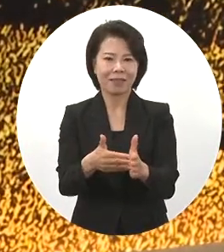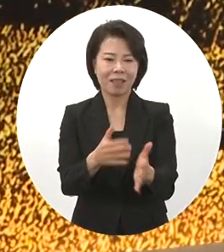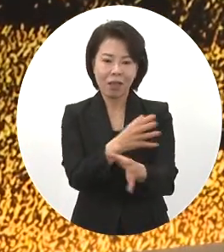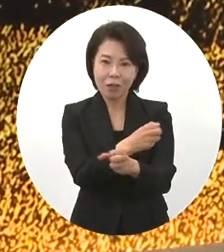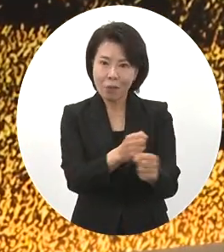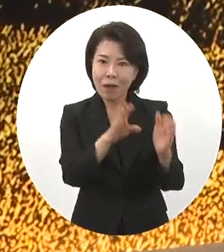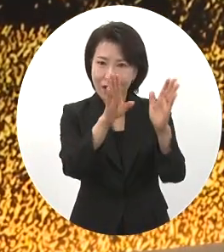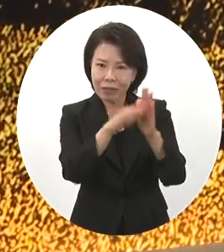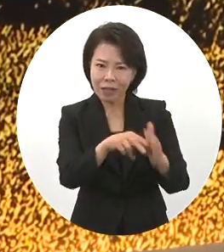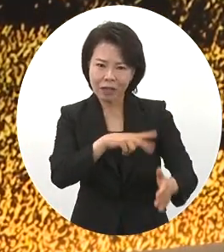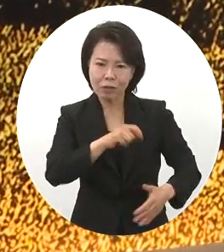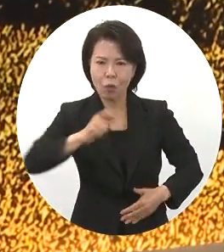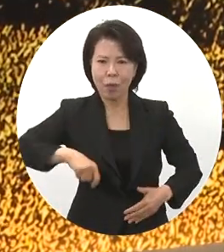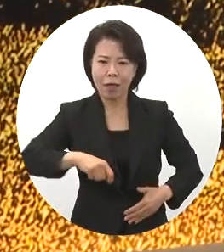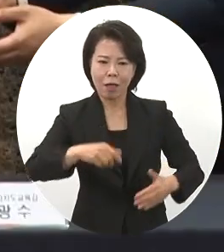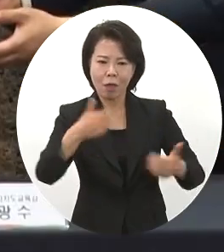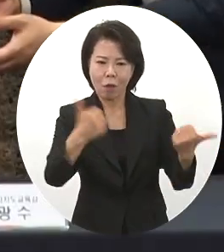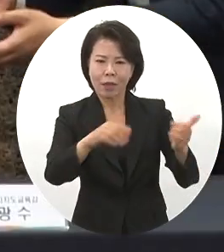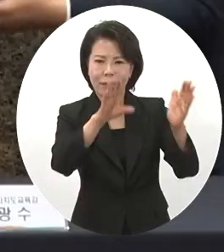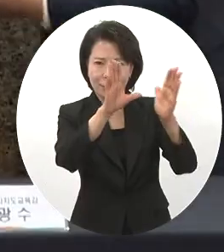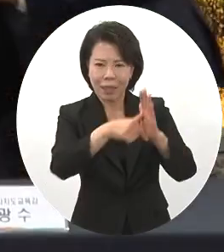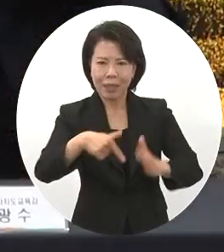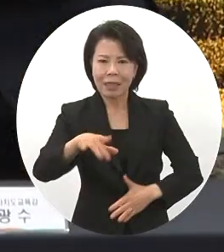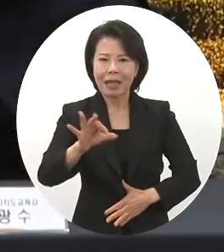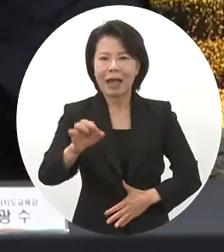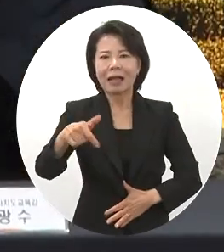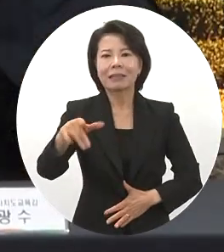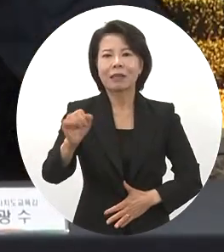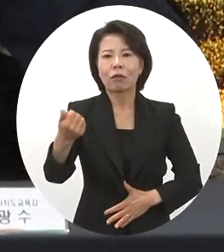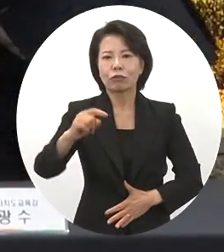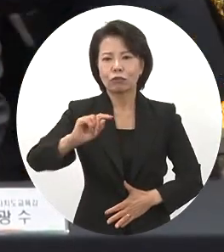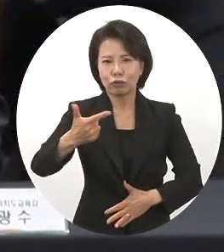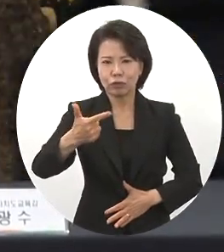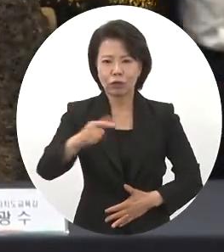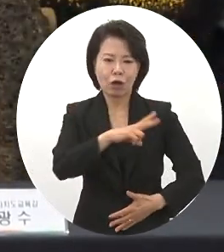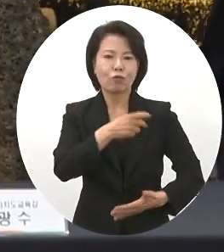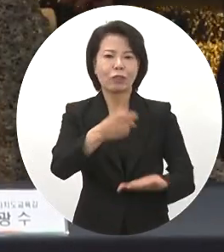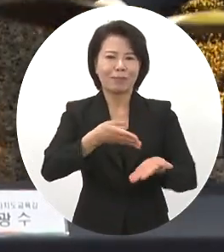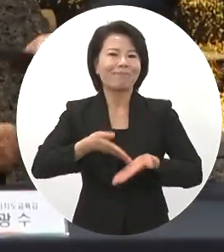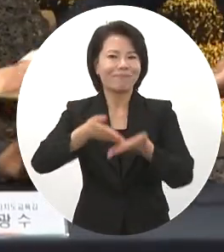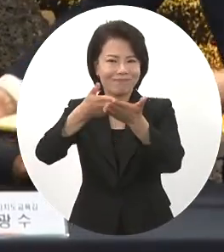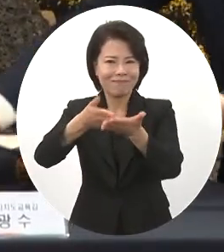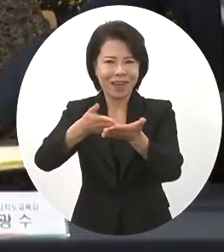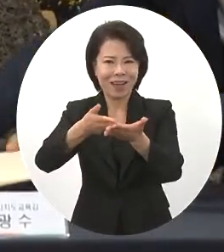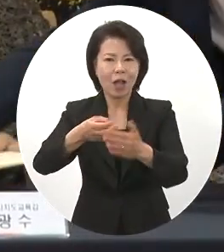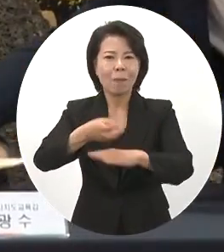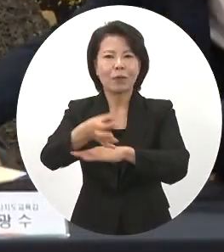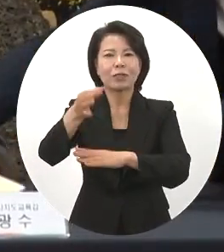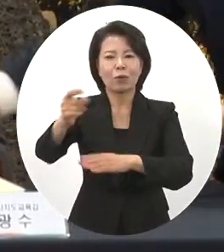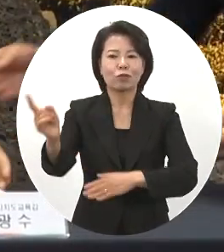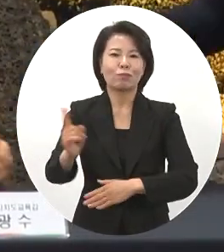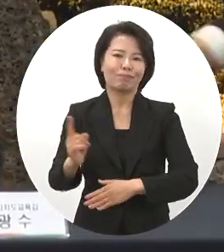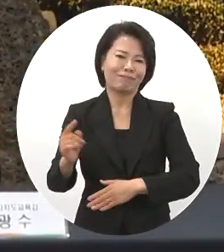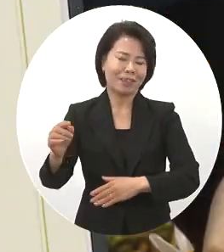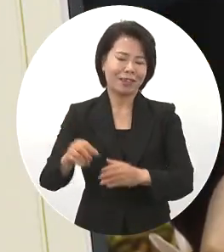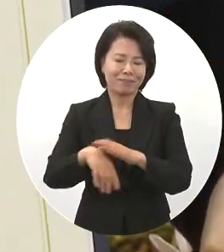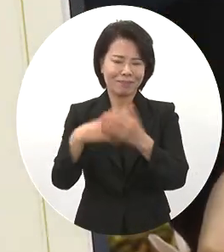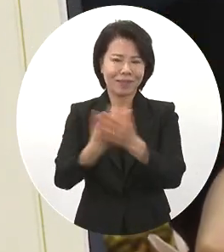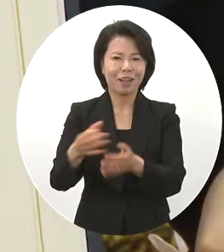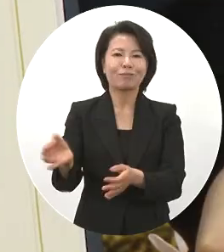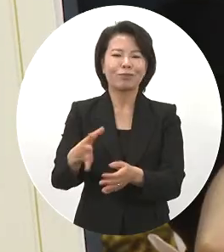이번 협약은 도의회 정례회에서 강경문 의원이 제안한 청소년 버스 요금 무료화가